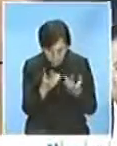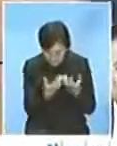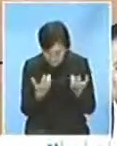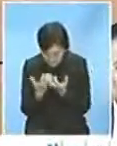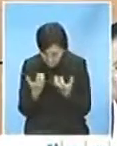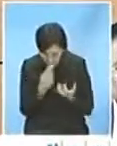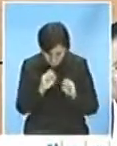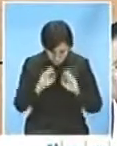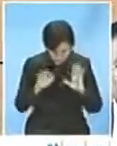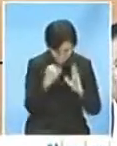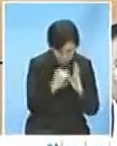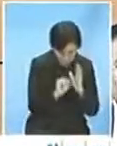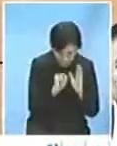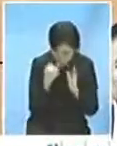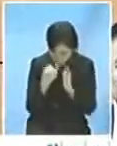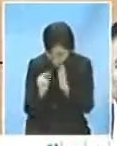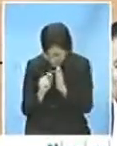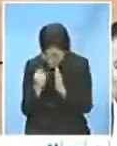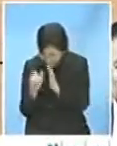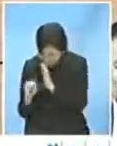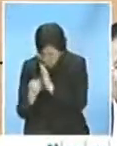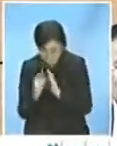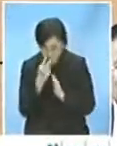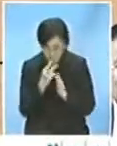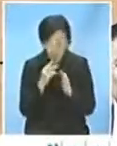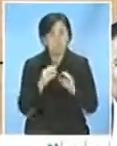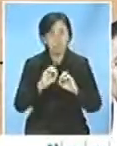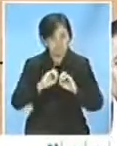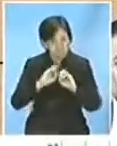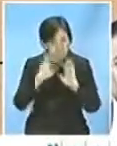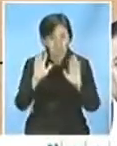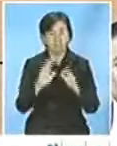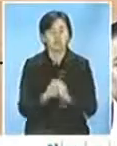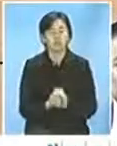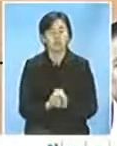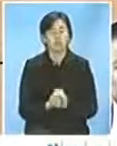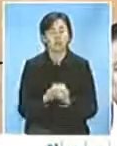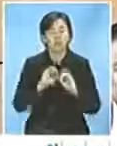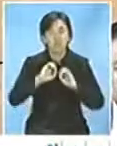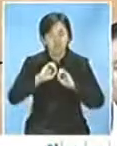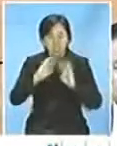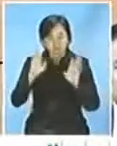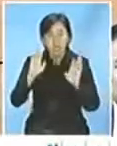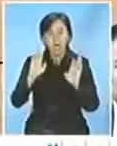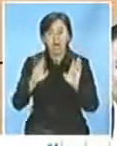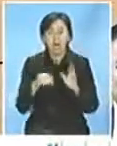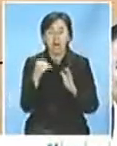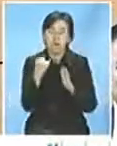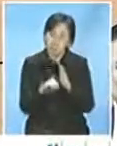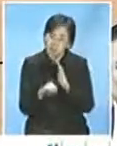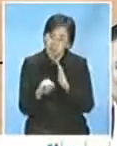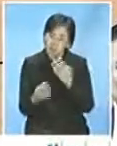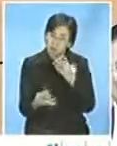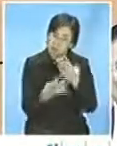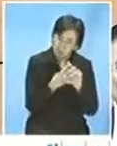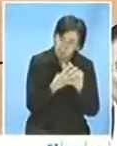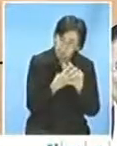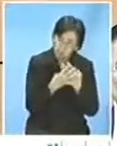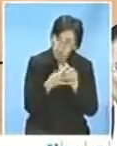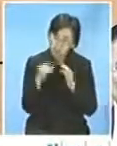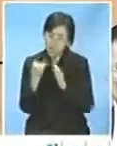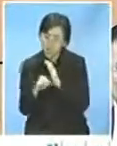นมีความจริงที่แน่นอนในการที่จะให้นิรโทษหรือไม่นิรโทษ